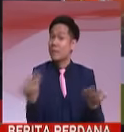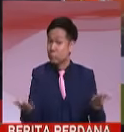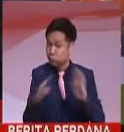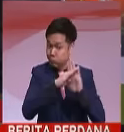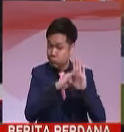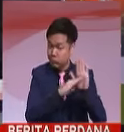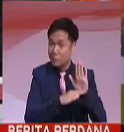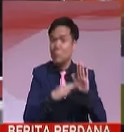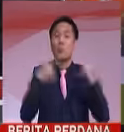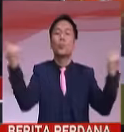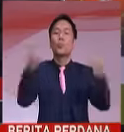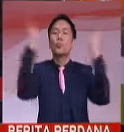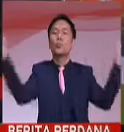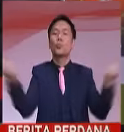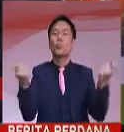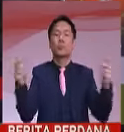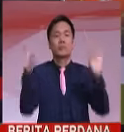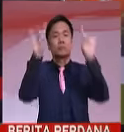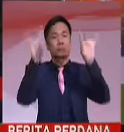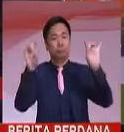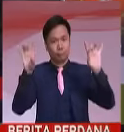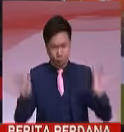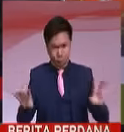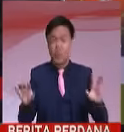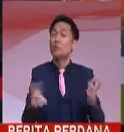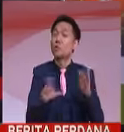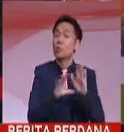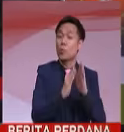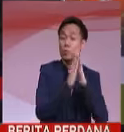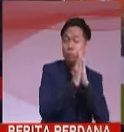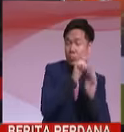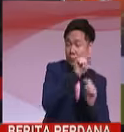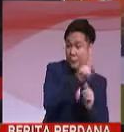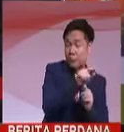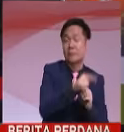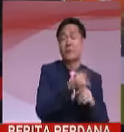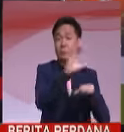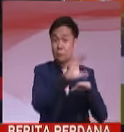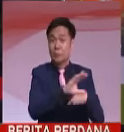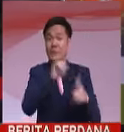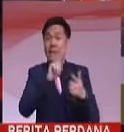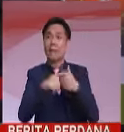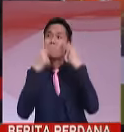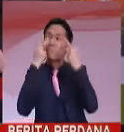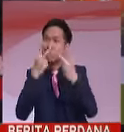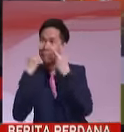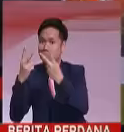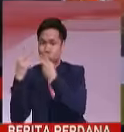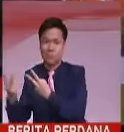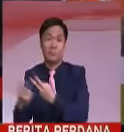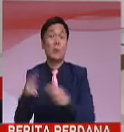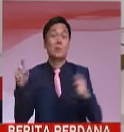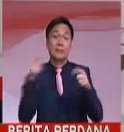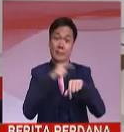antaranya melibatkan upacara sembahyang di gereja dan amalan kunjung mengunjungi